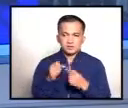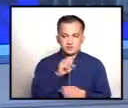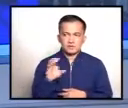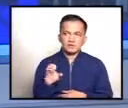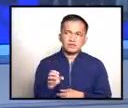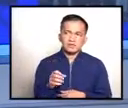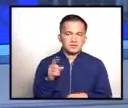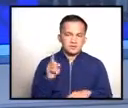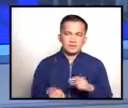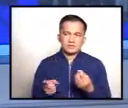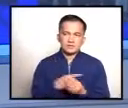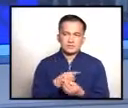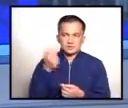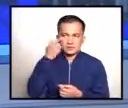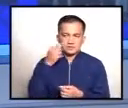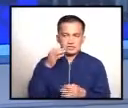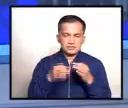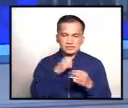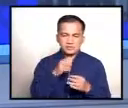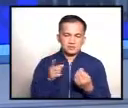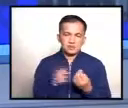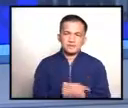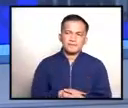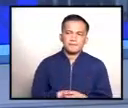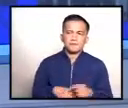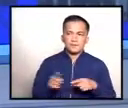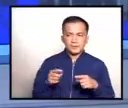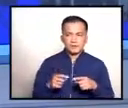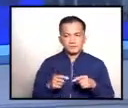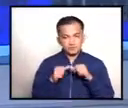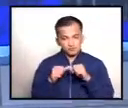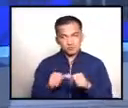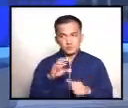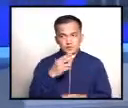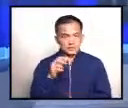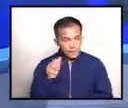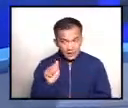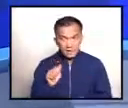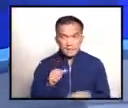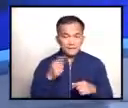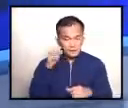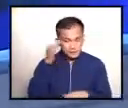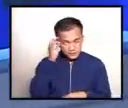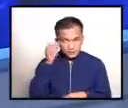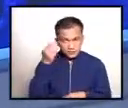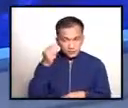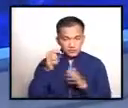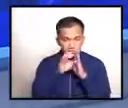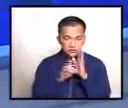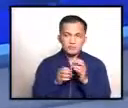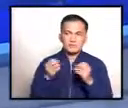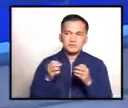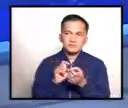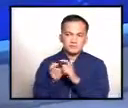Suprema, hindi pa rin tanggalin si Gonzalez kung hindi sa impeachment. Pero kung matuloy ang charter change para sa isang federal constitution,